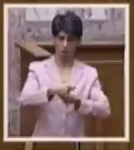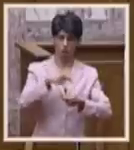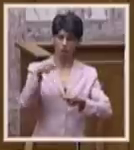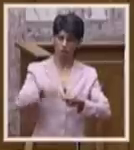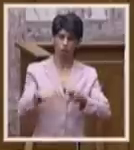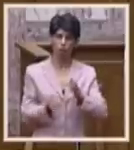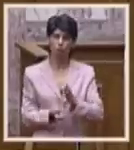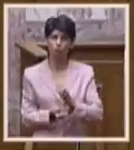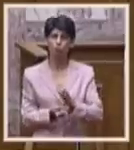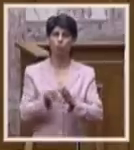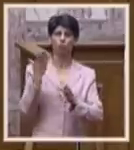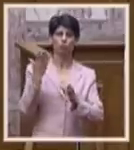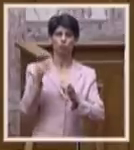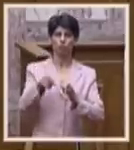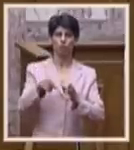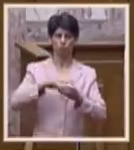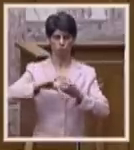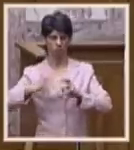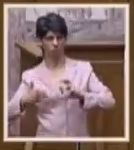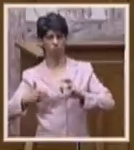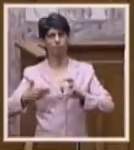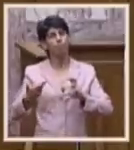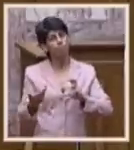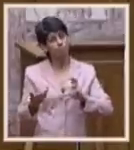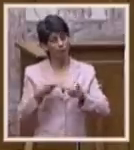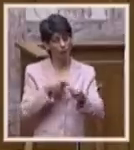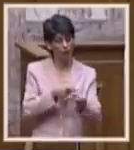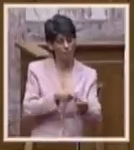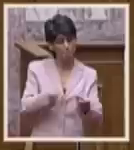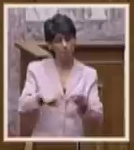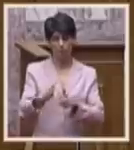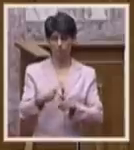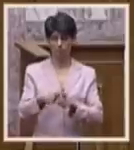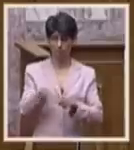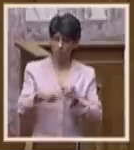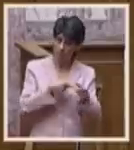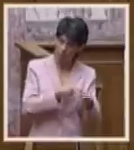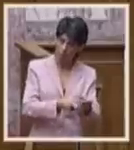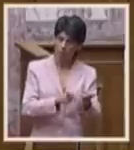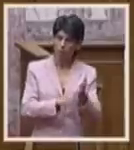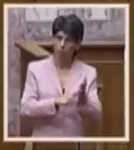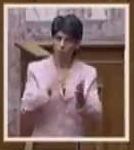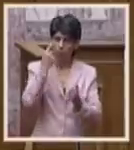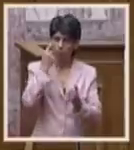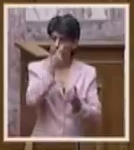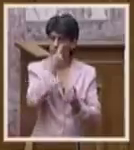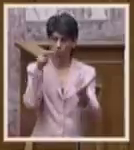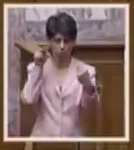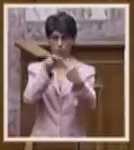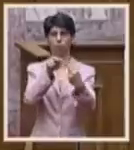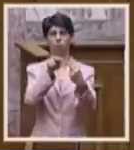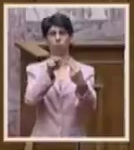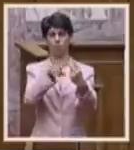νέα απρόβλεπτη επιπλοκή. Απειλή για τη χώρα μας. Μια απειλή που πρέπει να δούμε κατάματα,